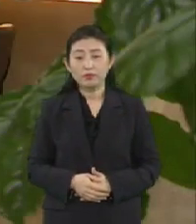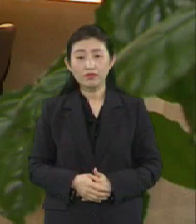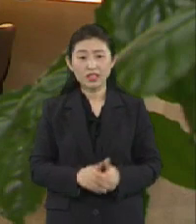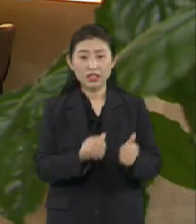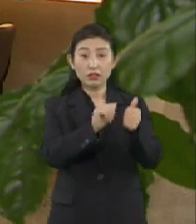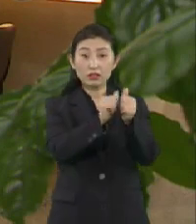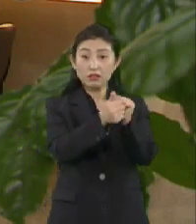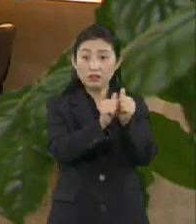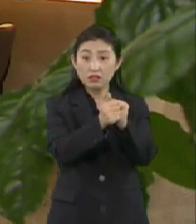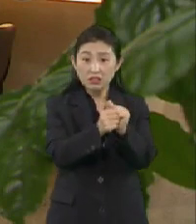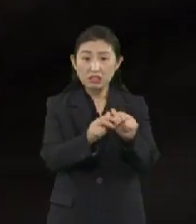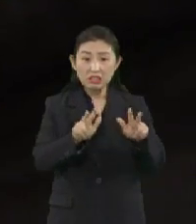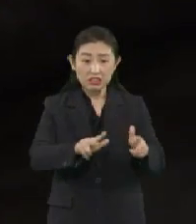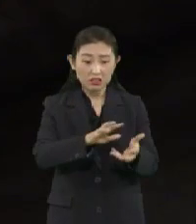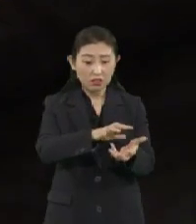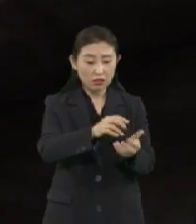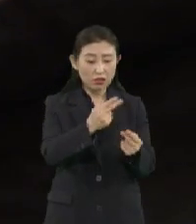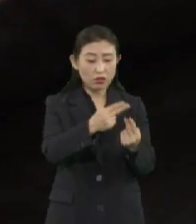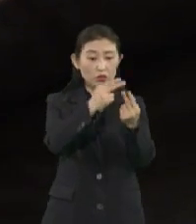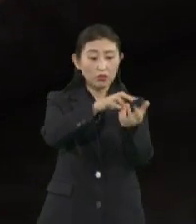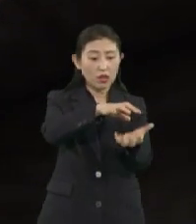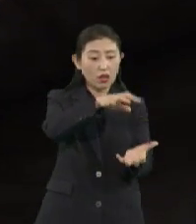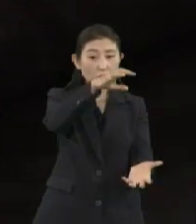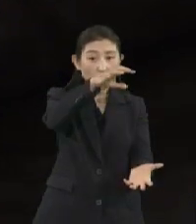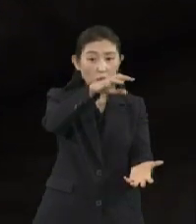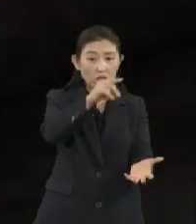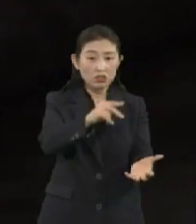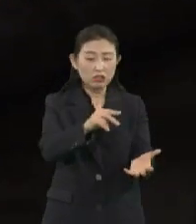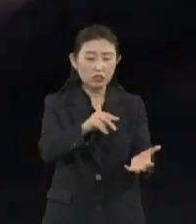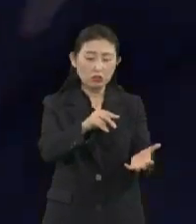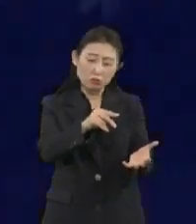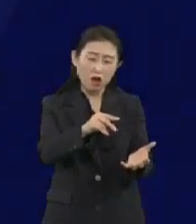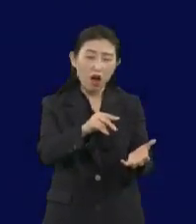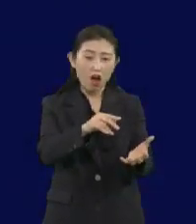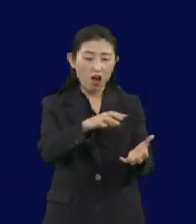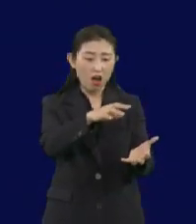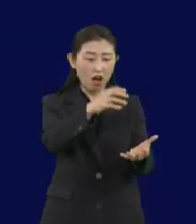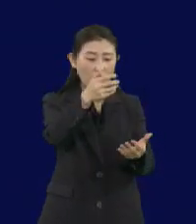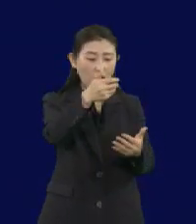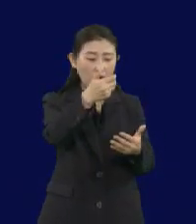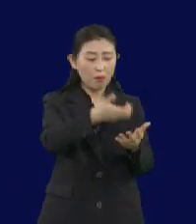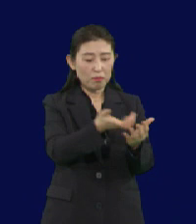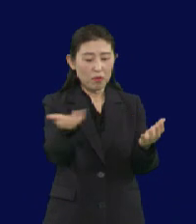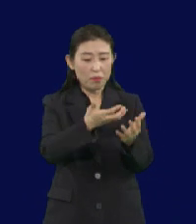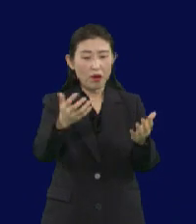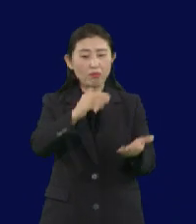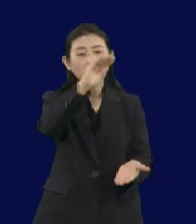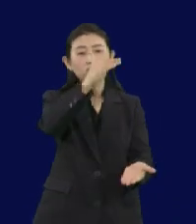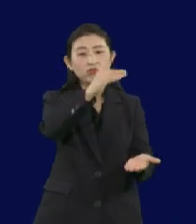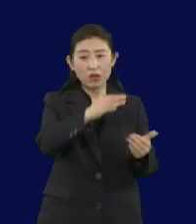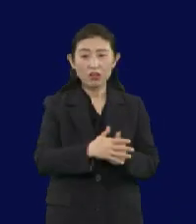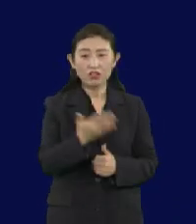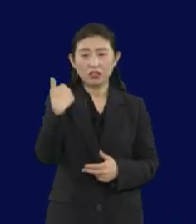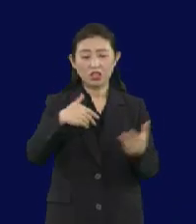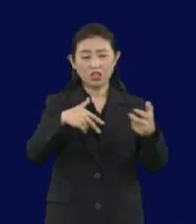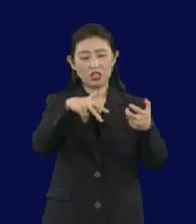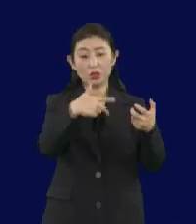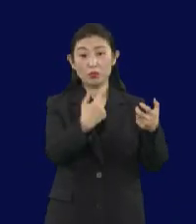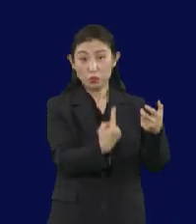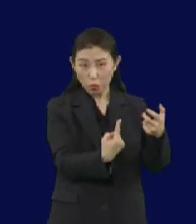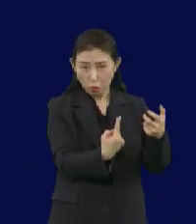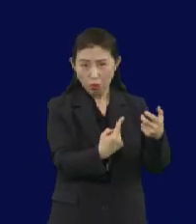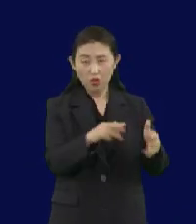증시 대기 자금 역시 대피처를 찾아 빠르게 이동하고 있습니다. 지난달 말 70조 원을 넘던 고객